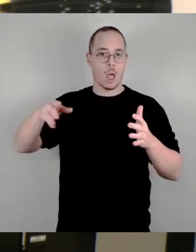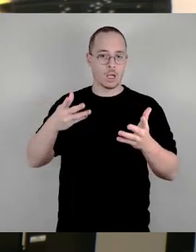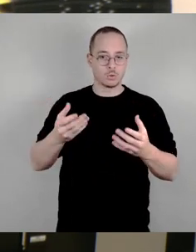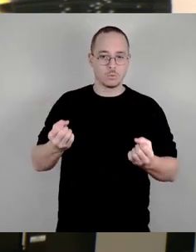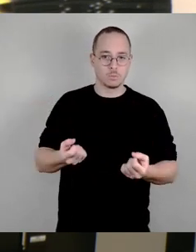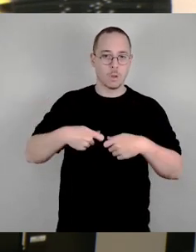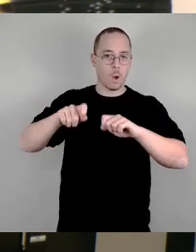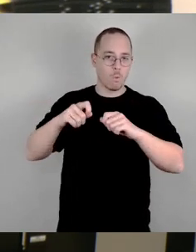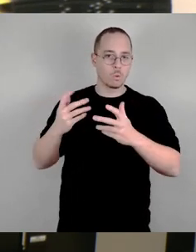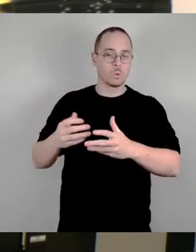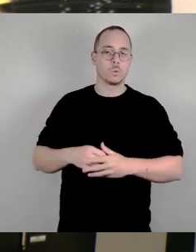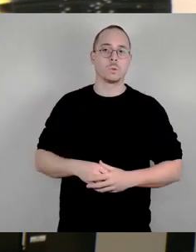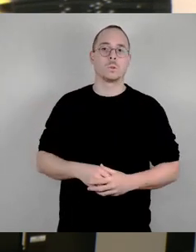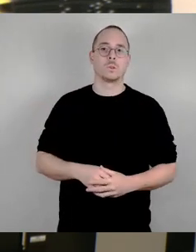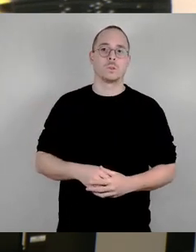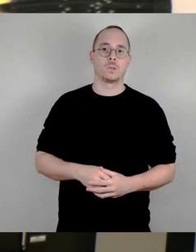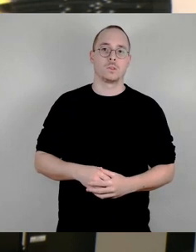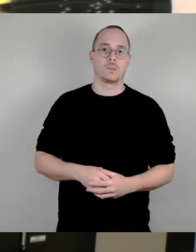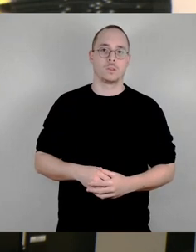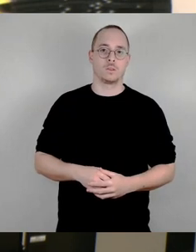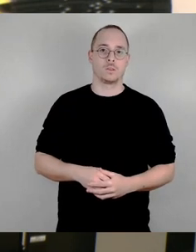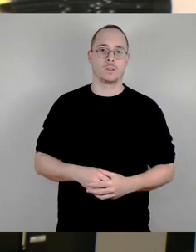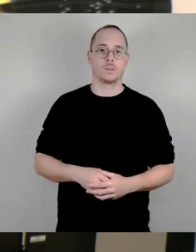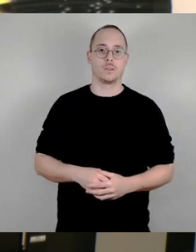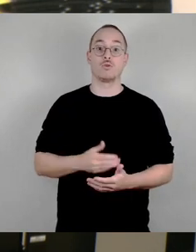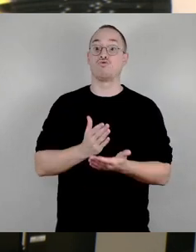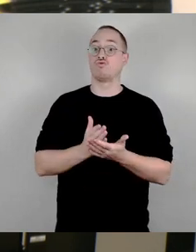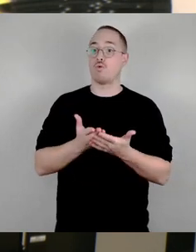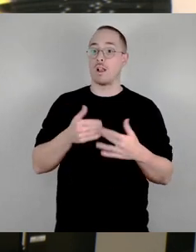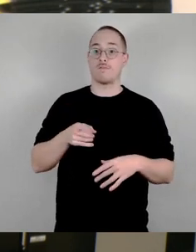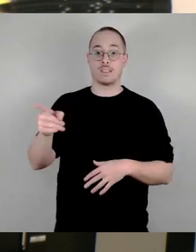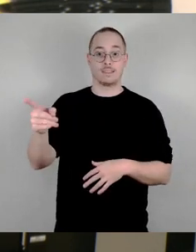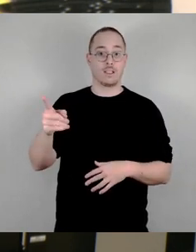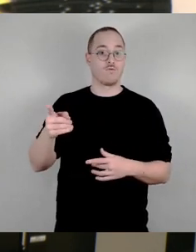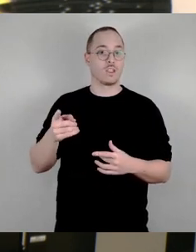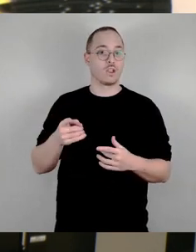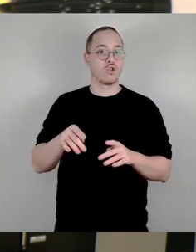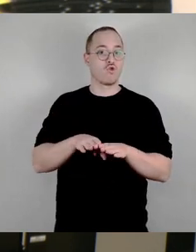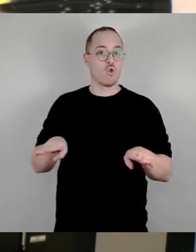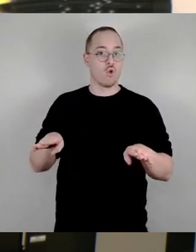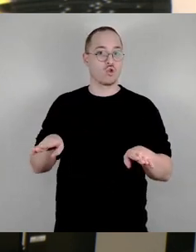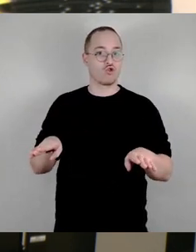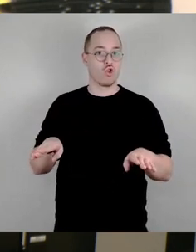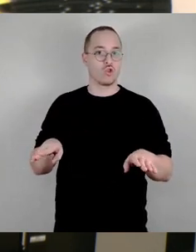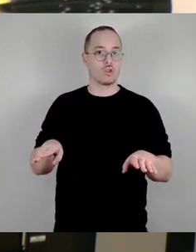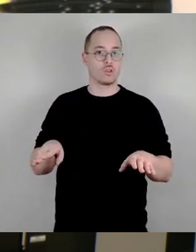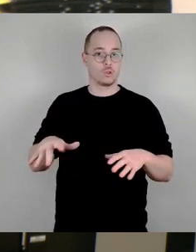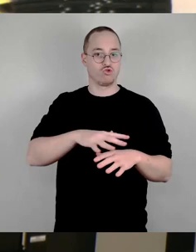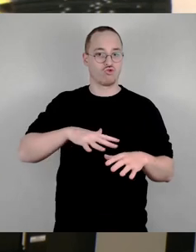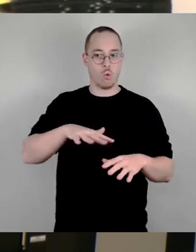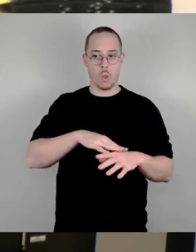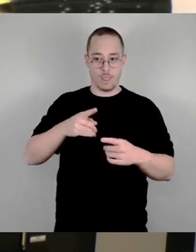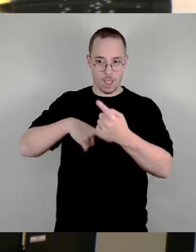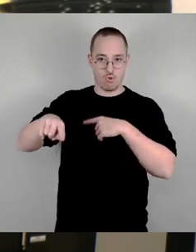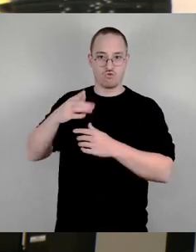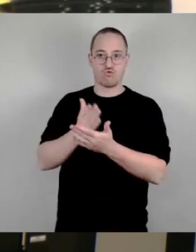ein Gütertausch vereinbart, ein Grundstückstausch vereinbart, sodass es möglich gewesen wäre. Auf meine Nachfrage